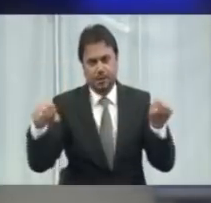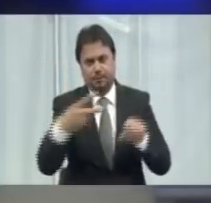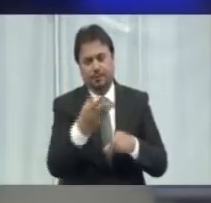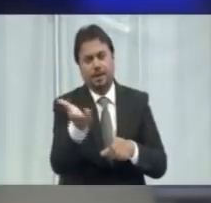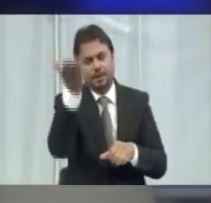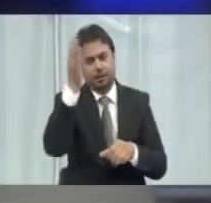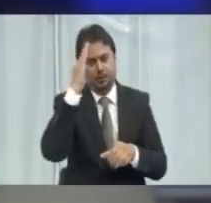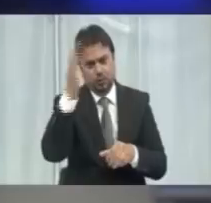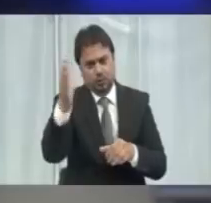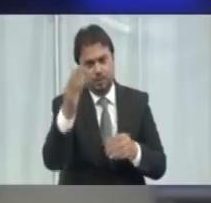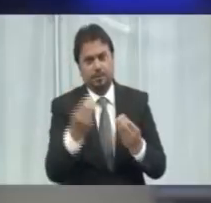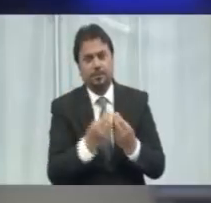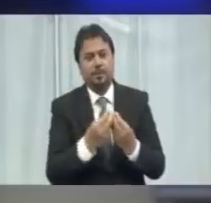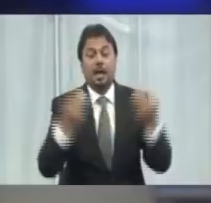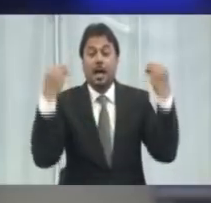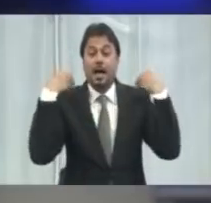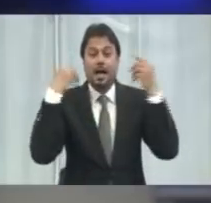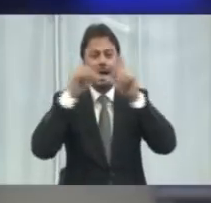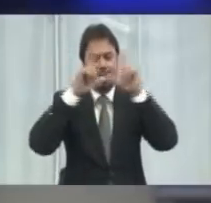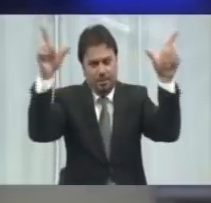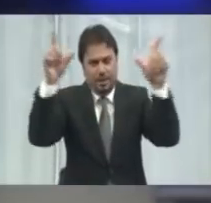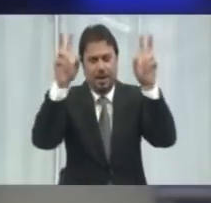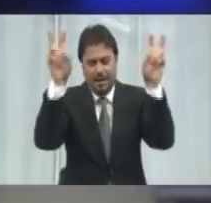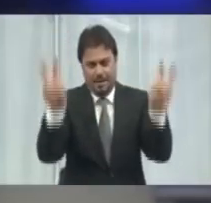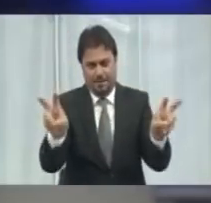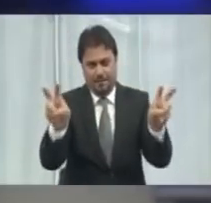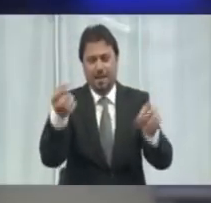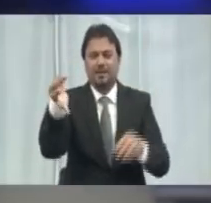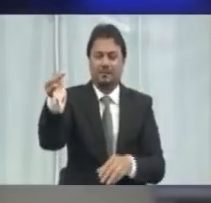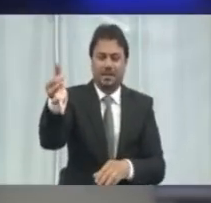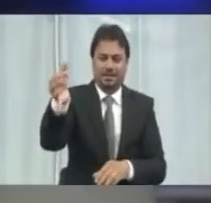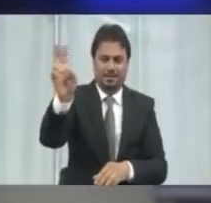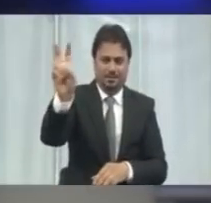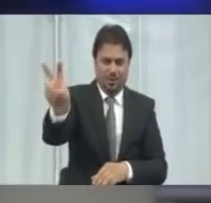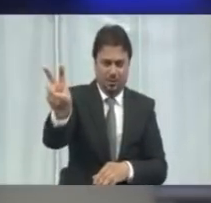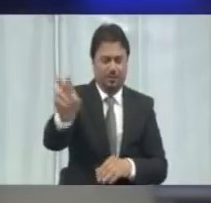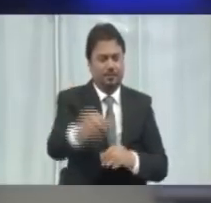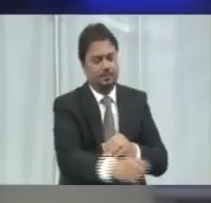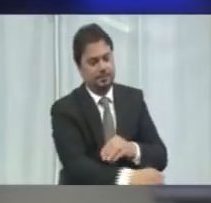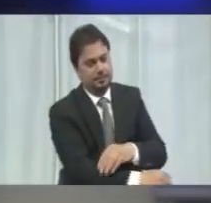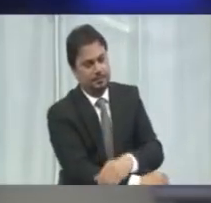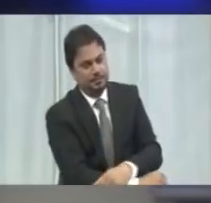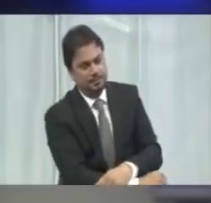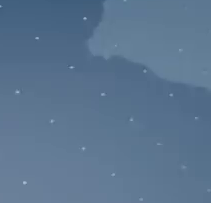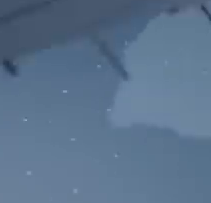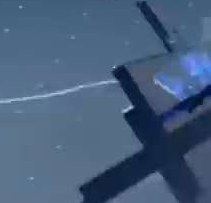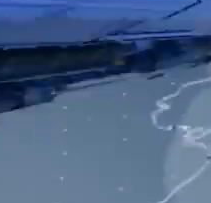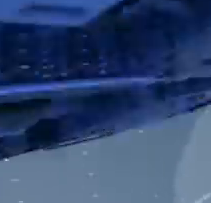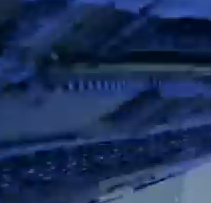النجف الأشرف. مشاهدينا الكرام ابقوا معنا لنتابع أخبار الرياضية ولكن بعد الفاصل.